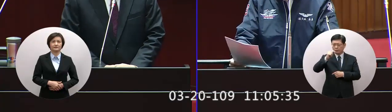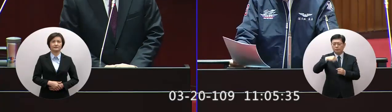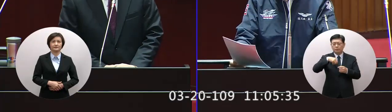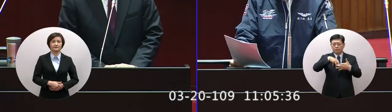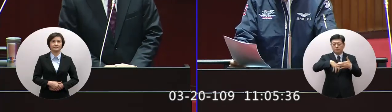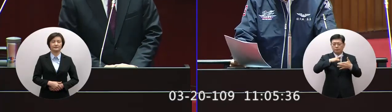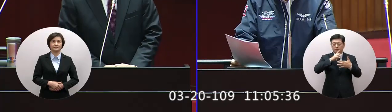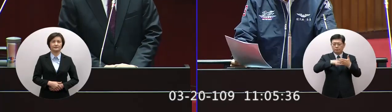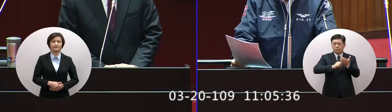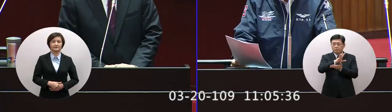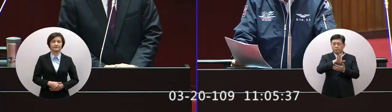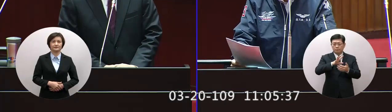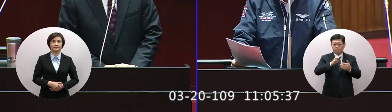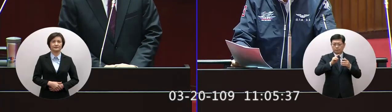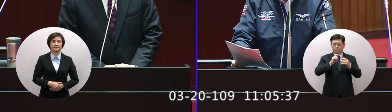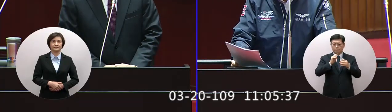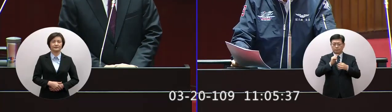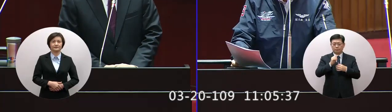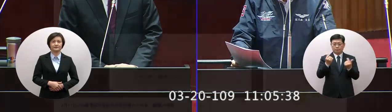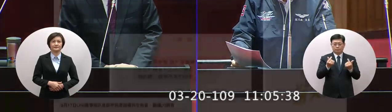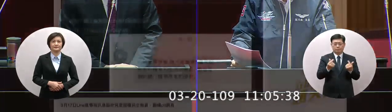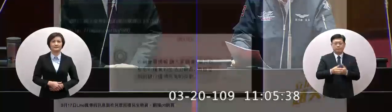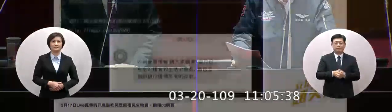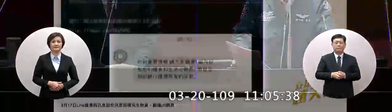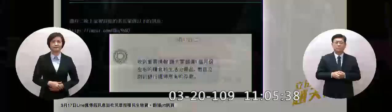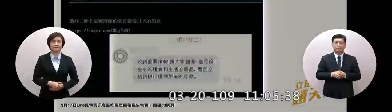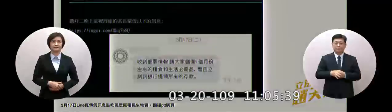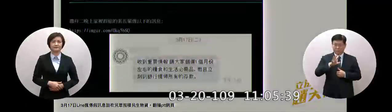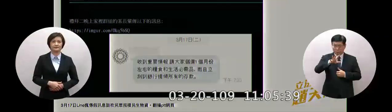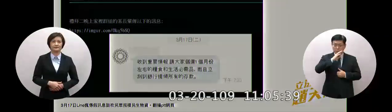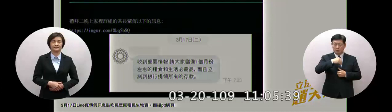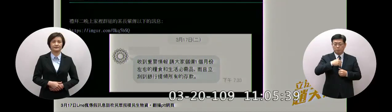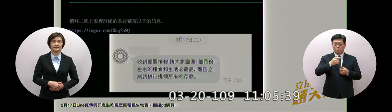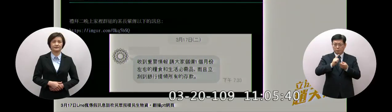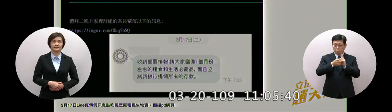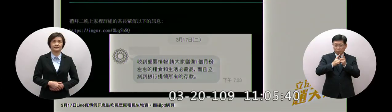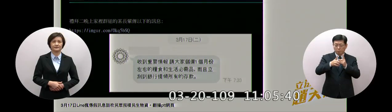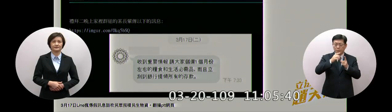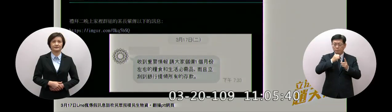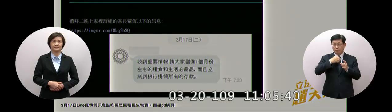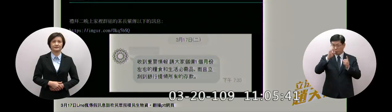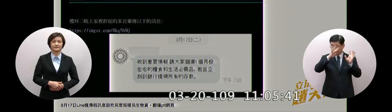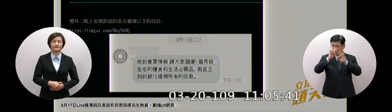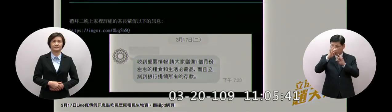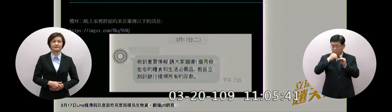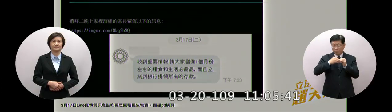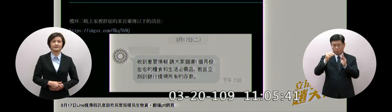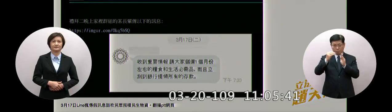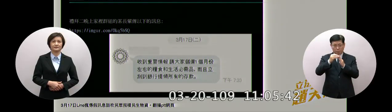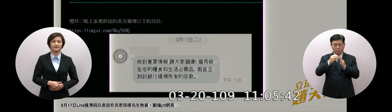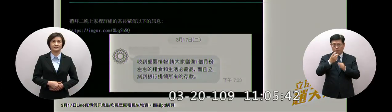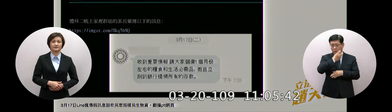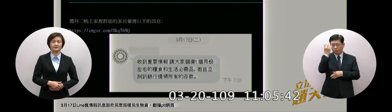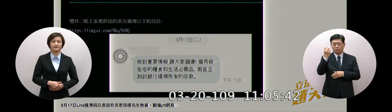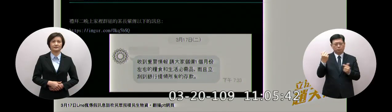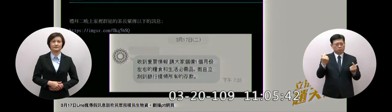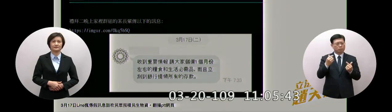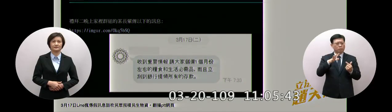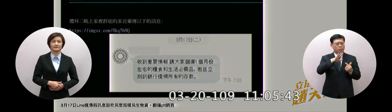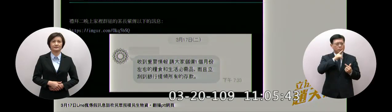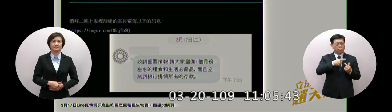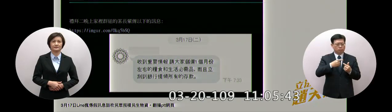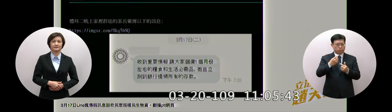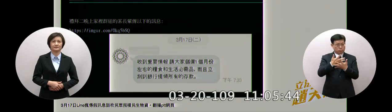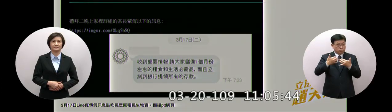面那个PPT 里面有看到这个媒体报道，好，我们的相关检调单位也有发现，似乎疑似有